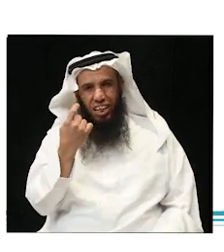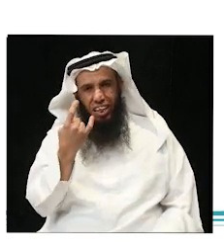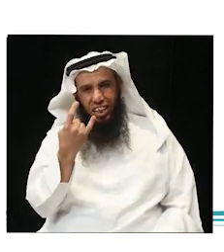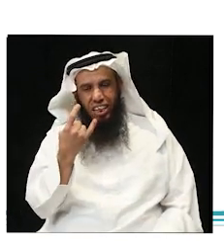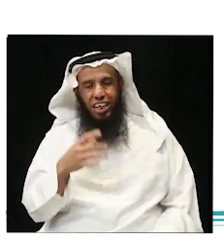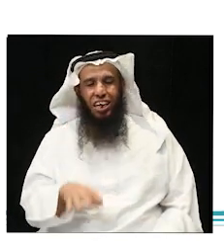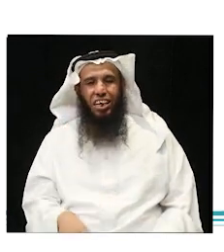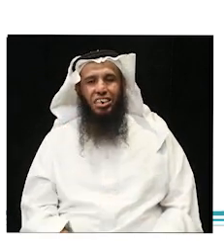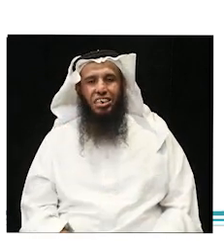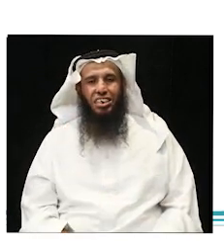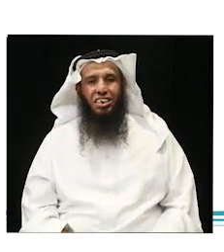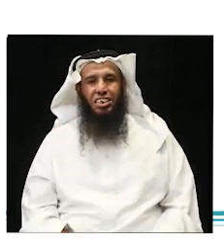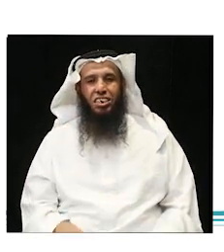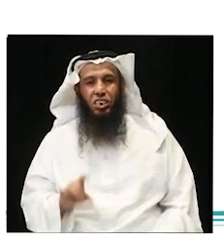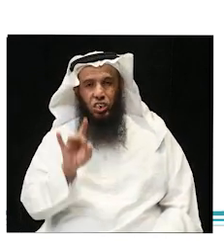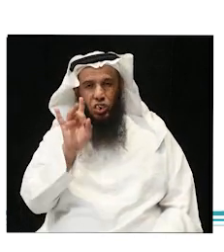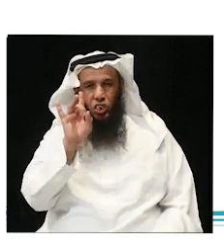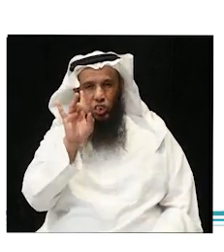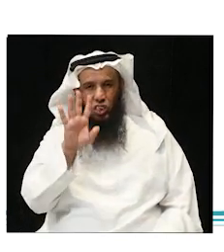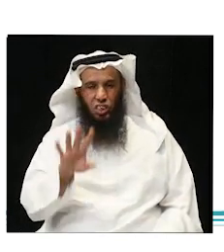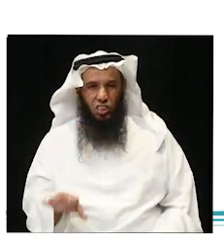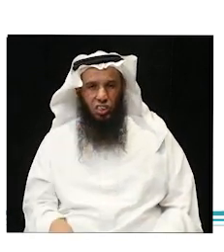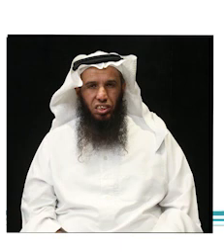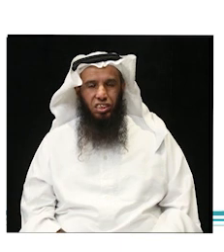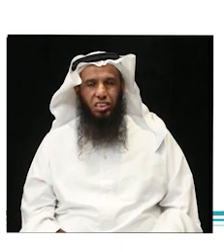الثالث عشر بإذن الله تعالى.